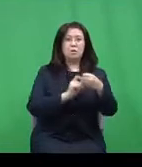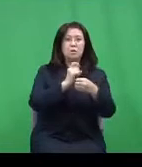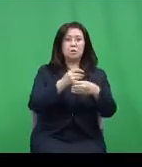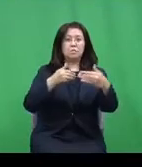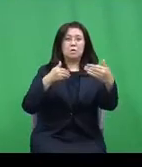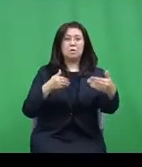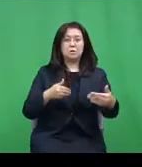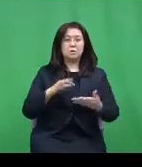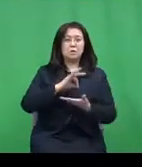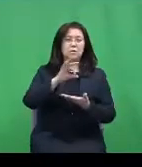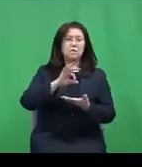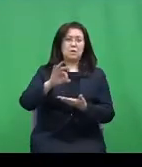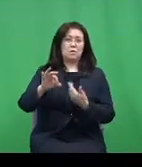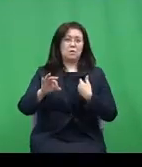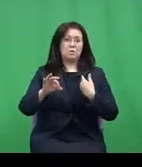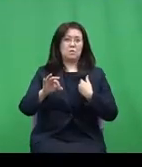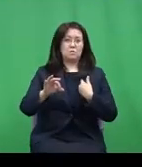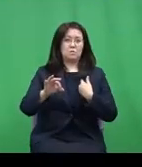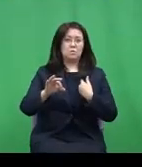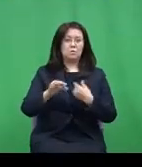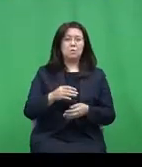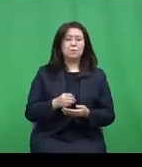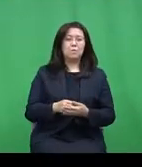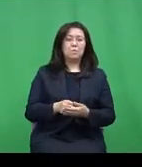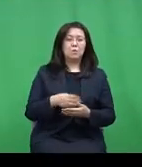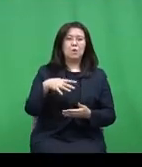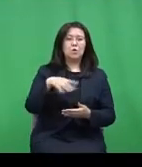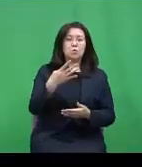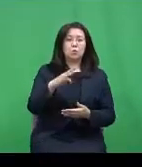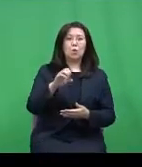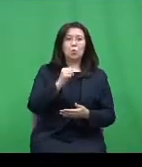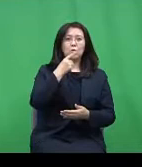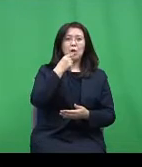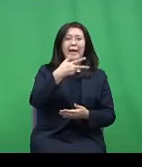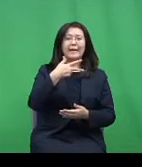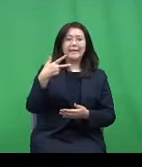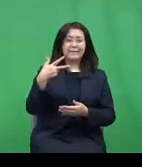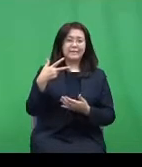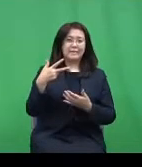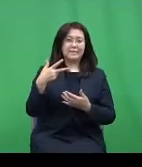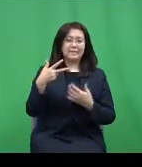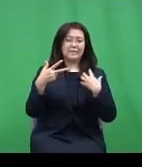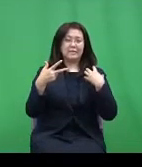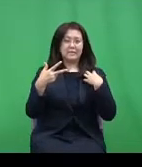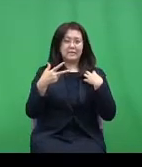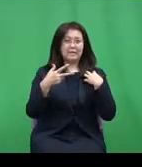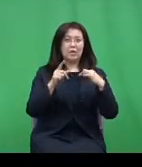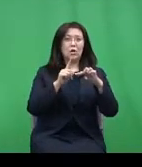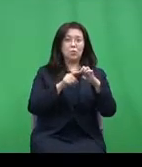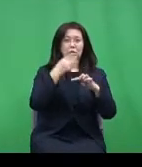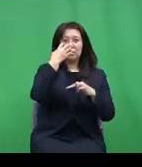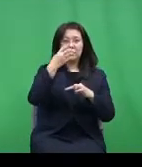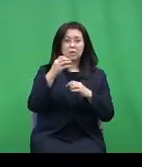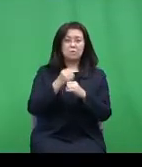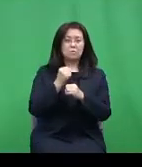をですね、ほぼ10年で払わなくちゃいけないと。で、400の財政構造赤字を抱えて、か